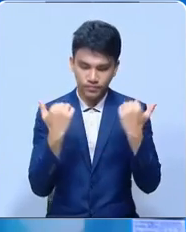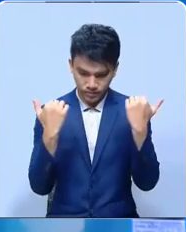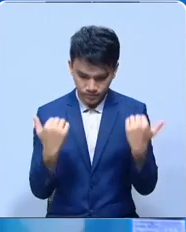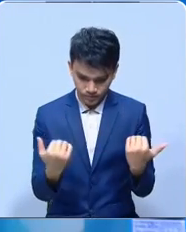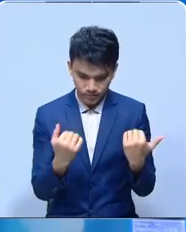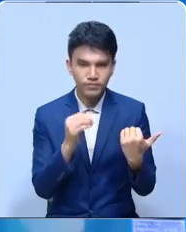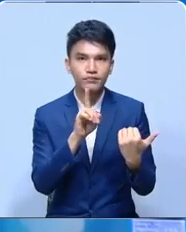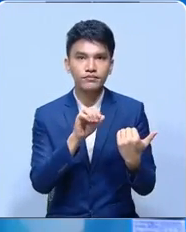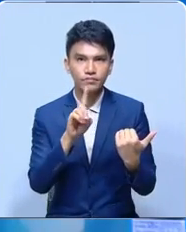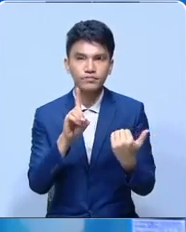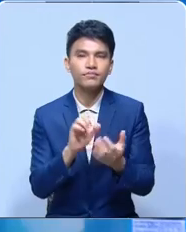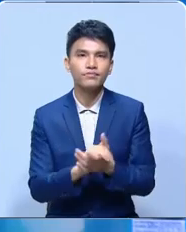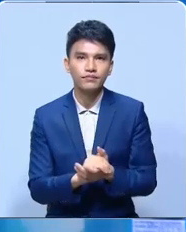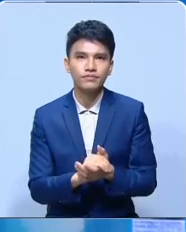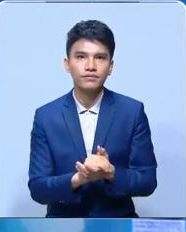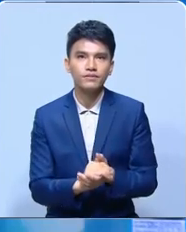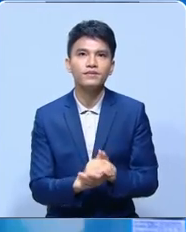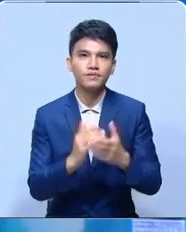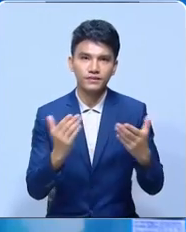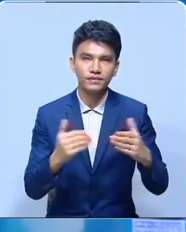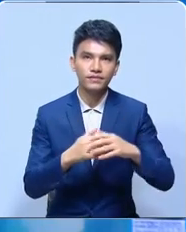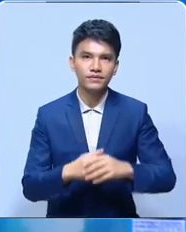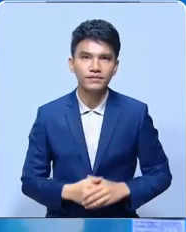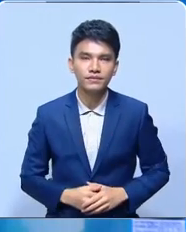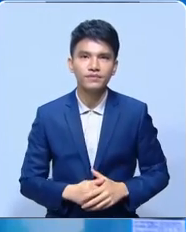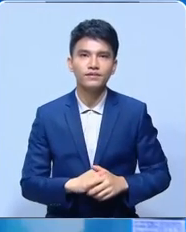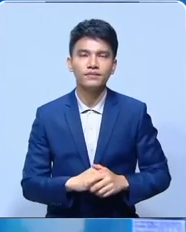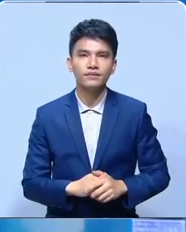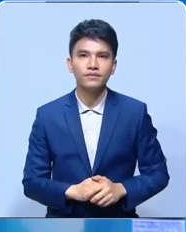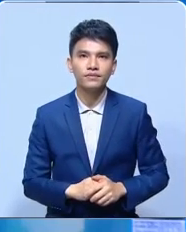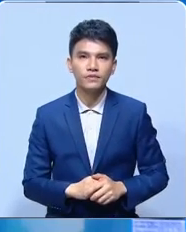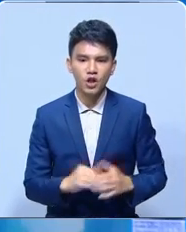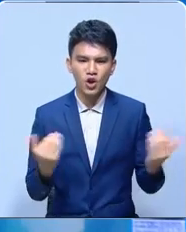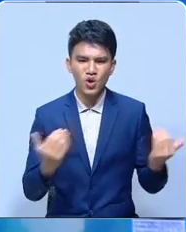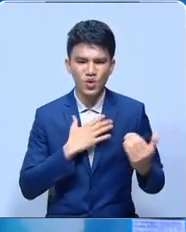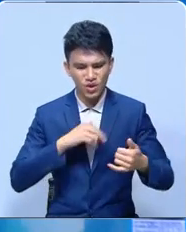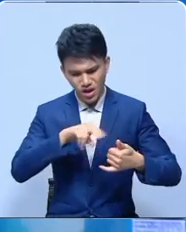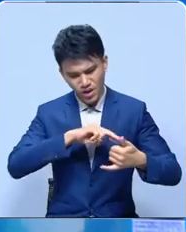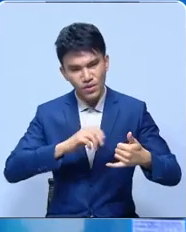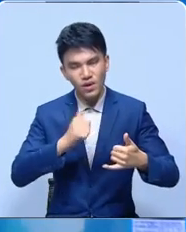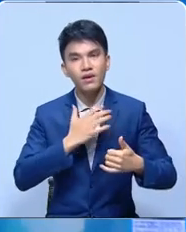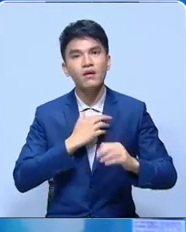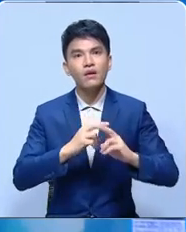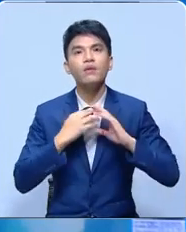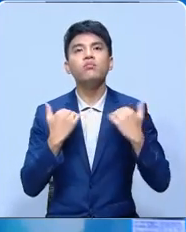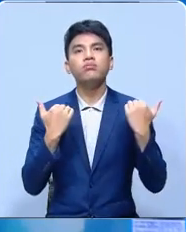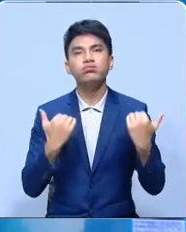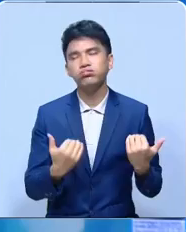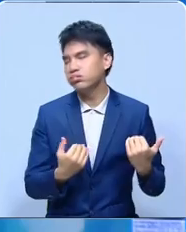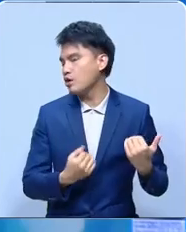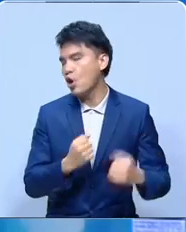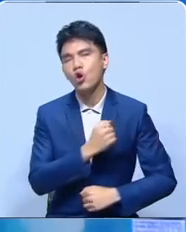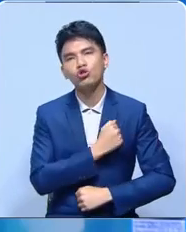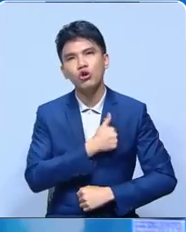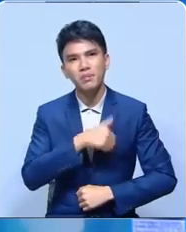เอ็ดหนีเข้าไปอยู่ในบ้านถึงขนาดแม่บอกว่าคุณเจ้าหน้าที่ช่วยหน่อยเถอะขาวลูกฉันไปบำบัดทีฉันเองก็ระอาทนมันไม่ไหว